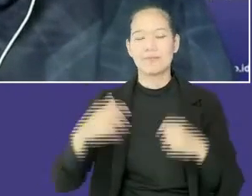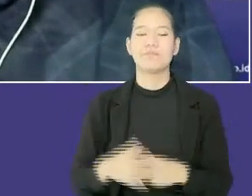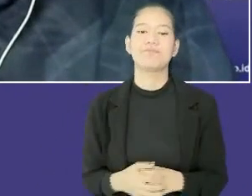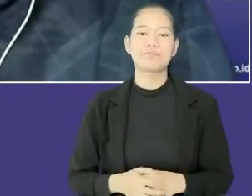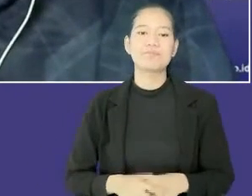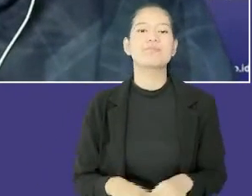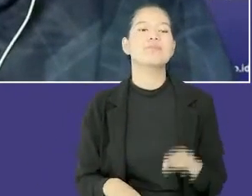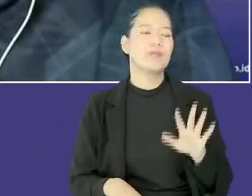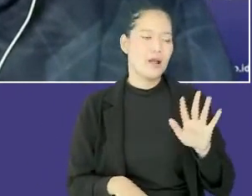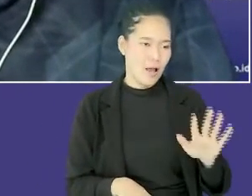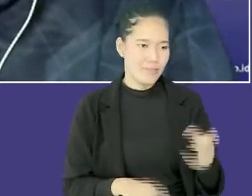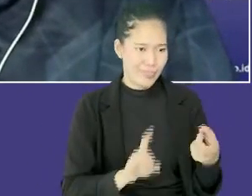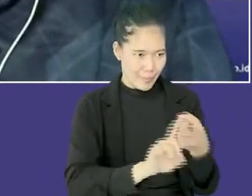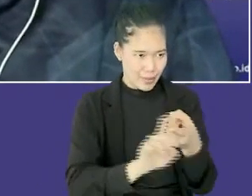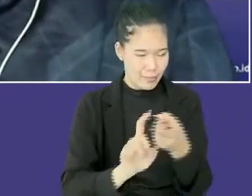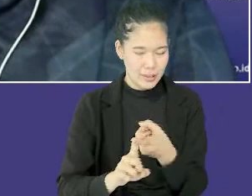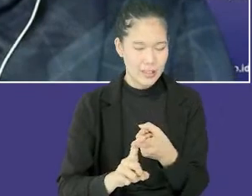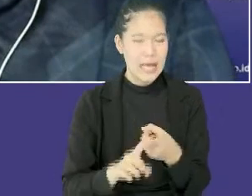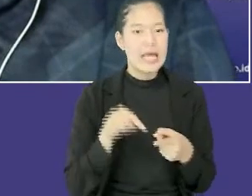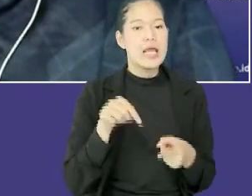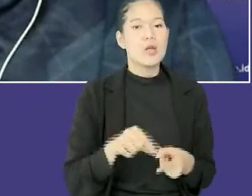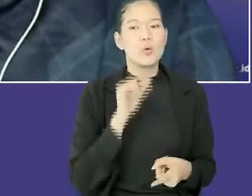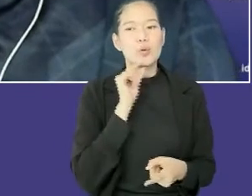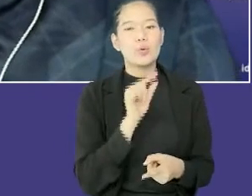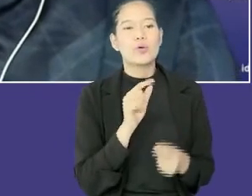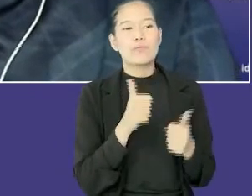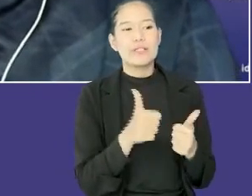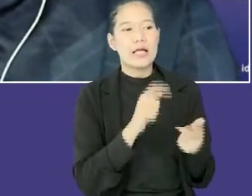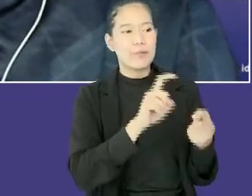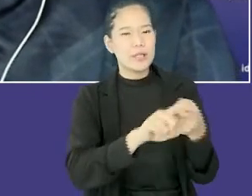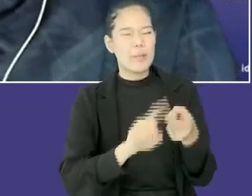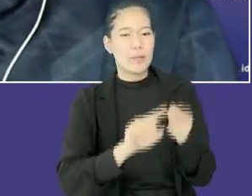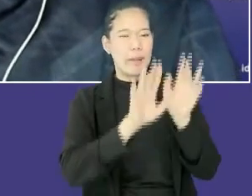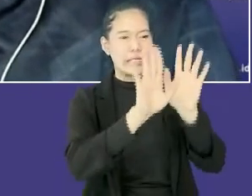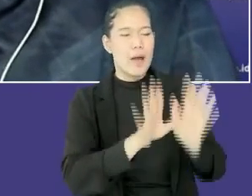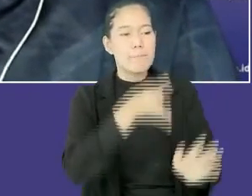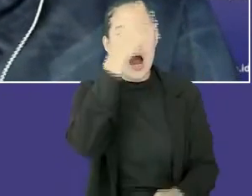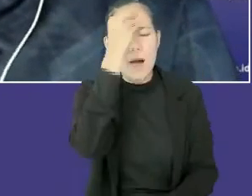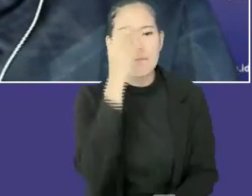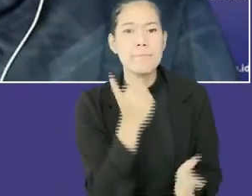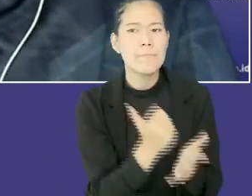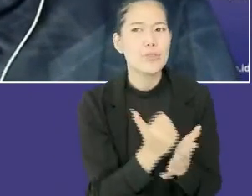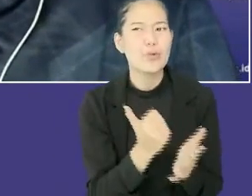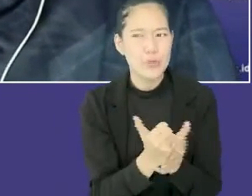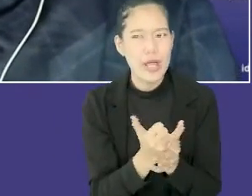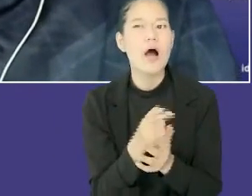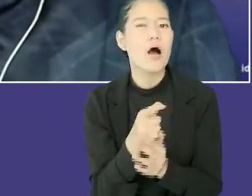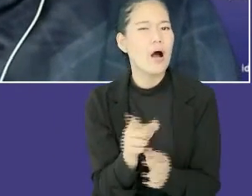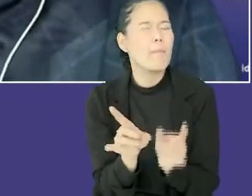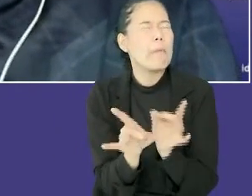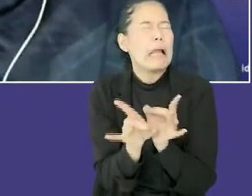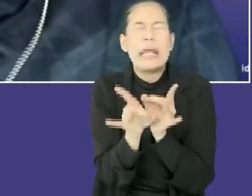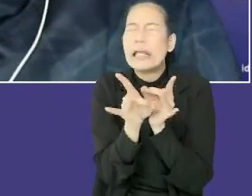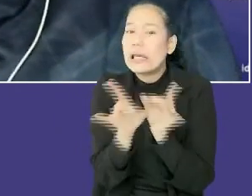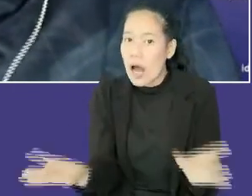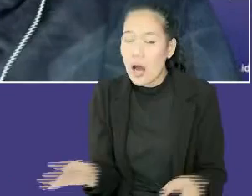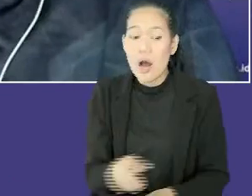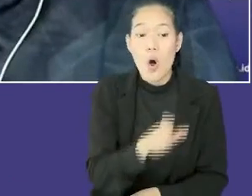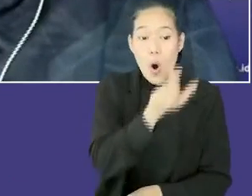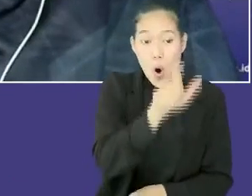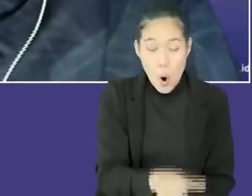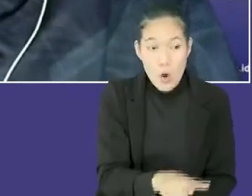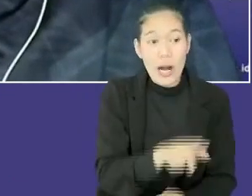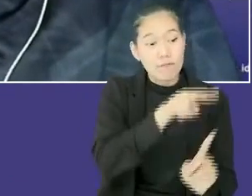Nah ini dia teman-teman namanya media barangkali biar mengerti bahwa sebetulnya jadi beda aja beda jauh nih sebetulnya